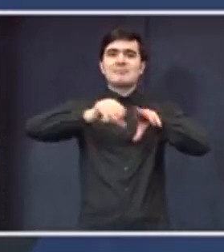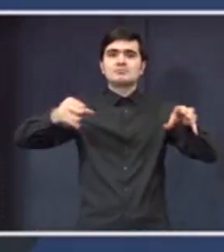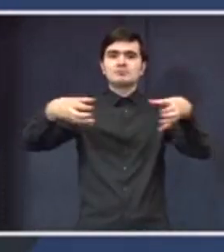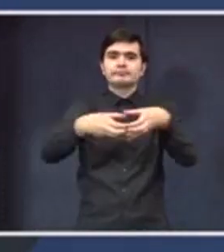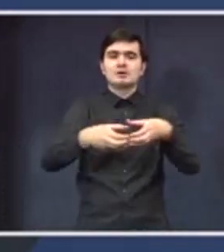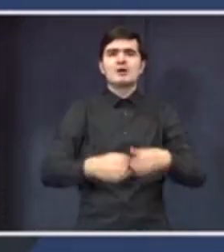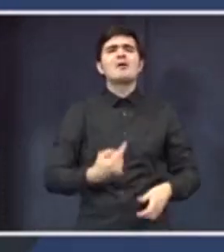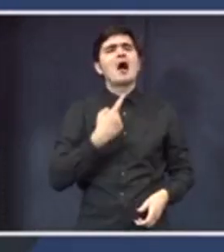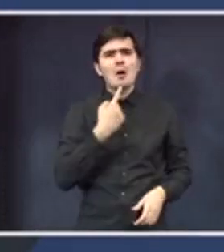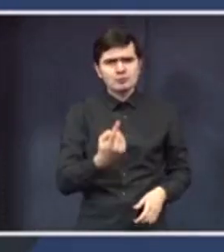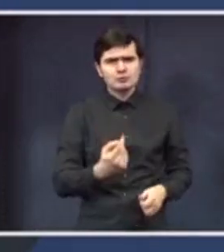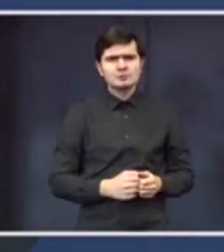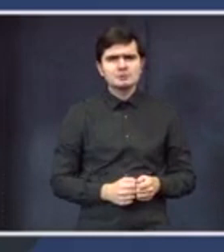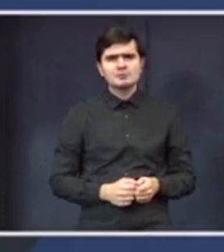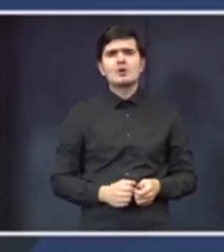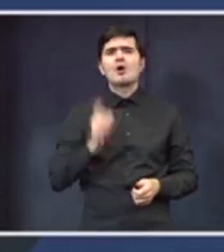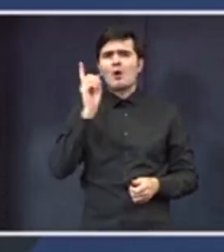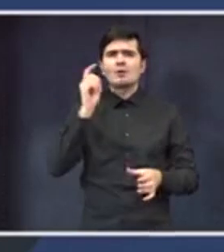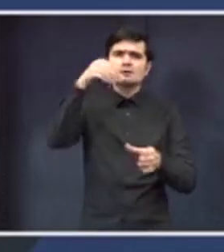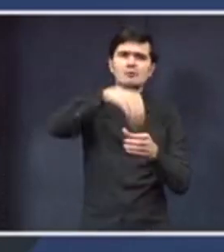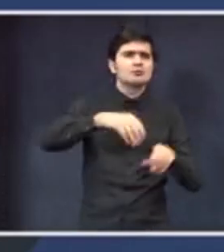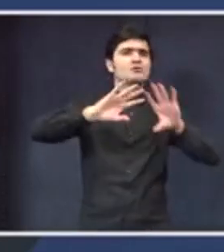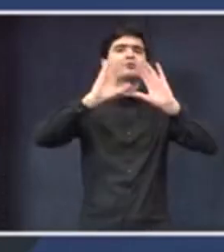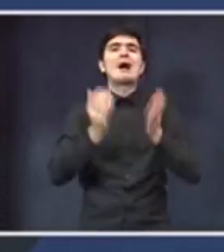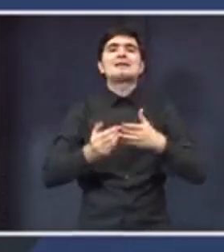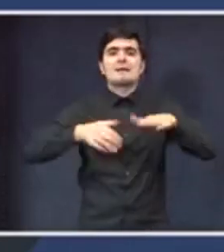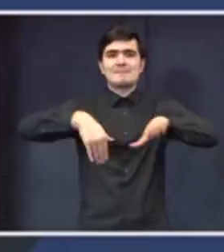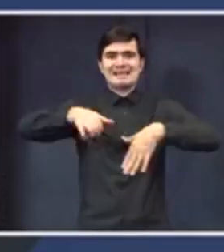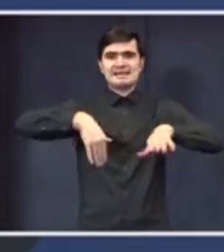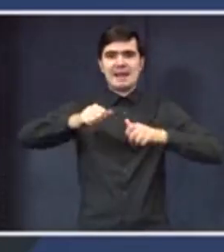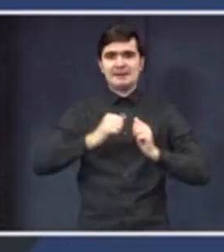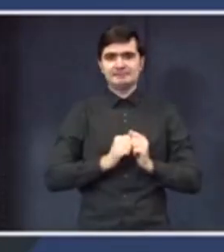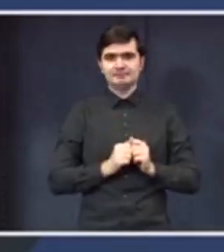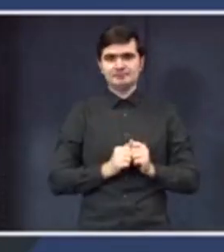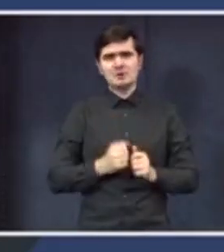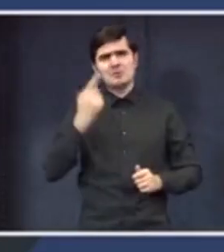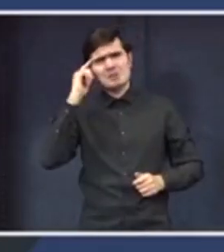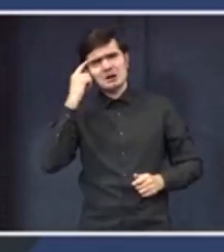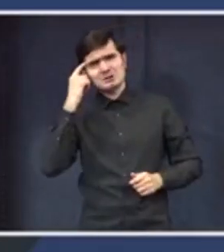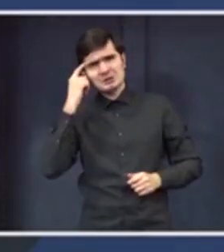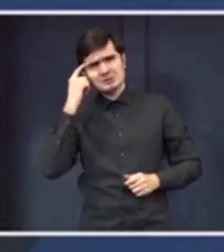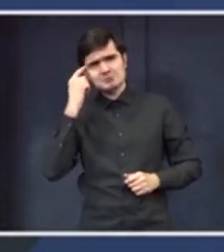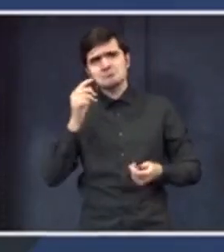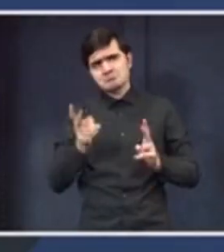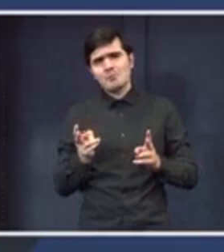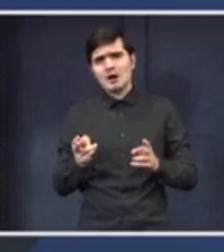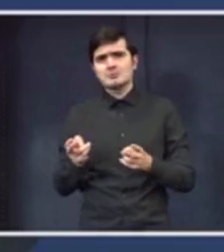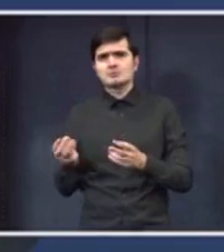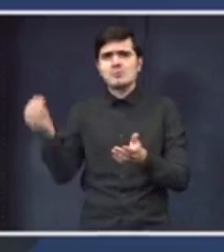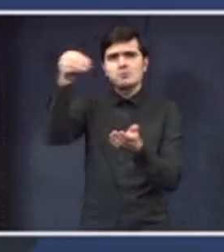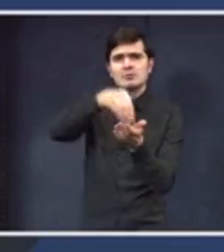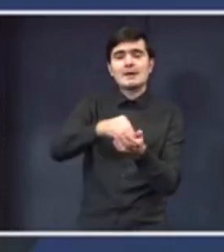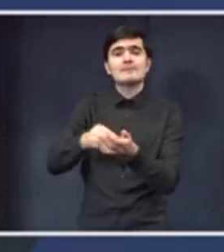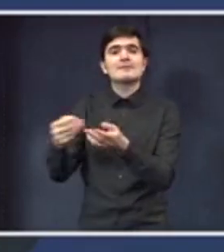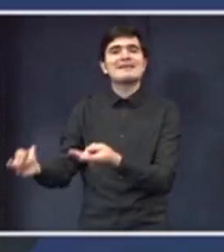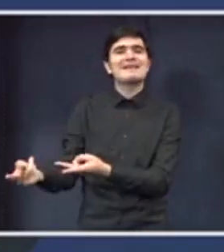bineînțeles, am spus că va include toate ministerele. Mă gândesc, bineînțeles, să includem ca invitați,